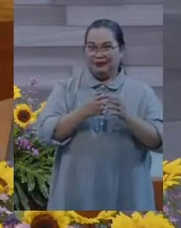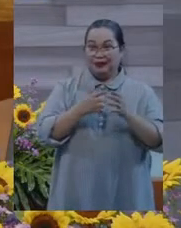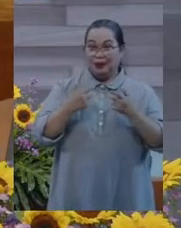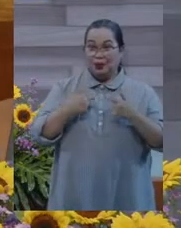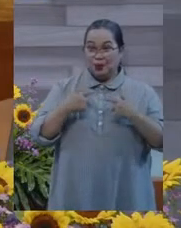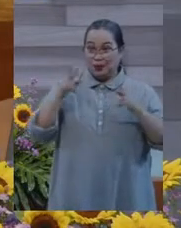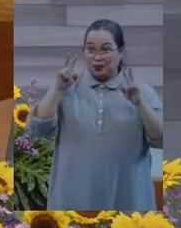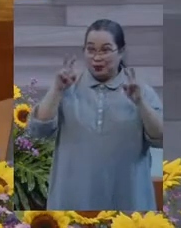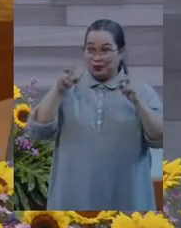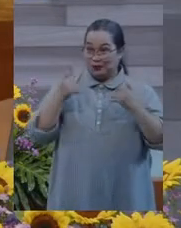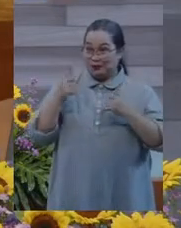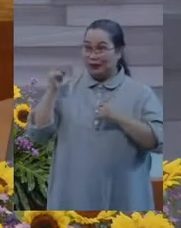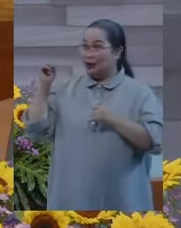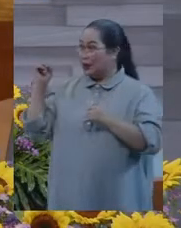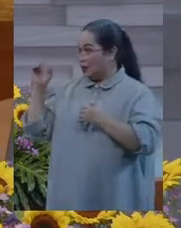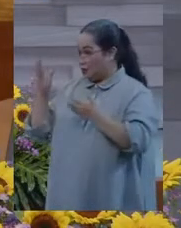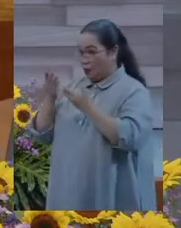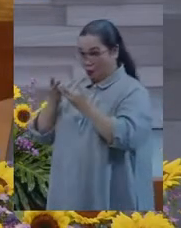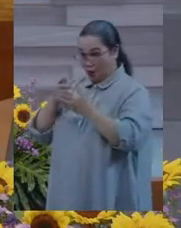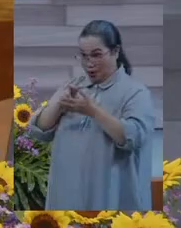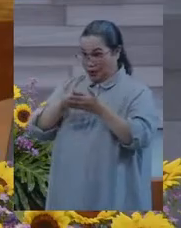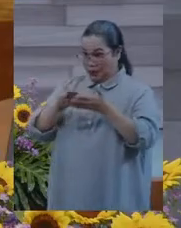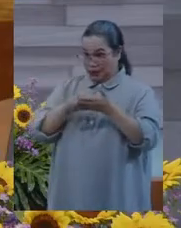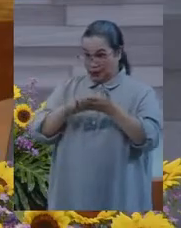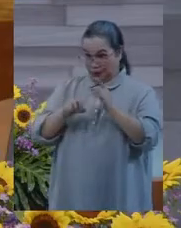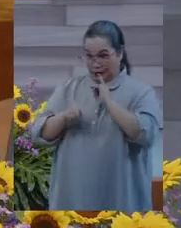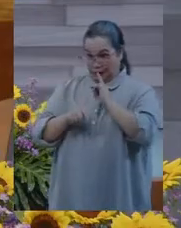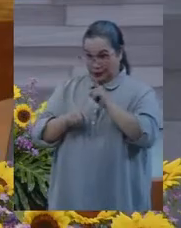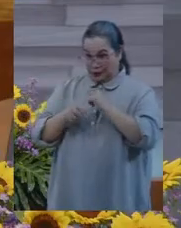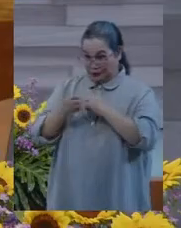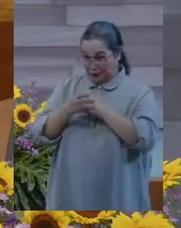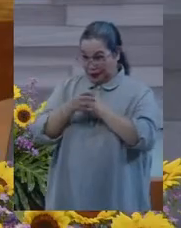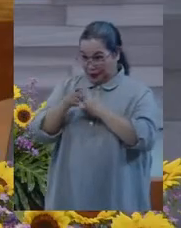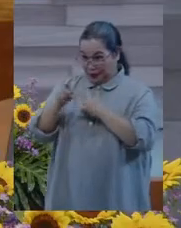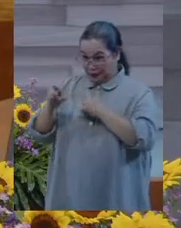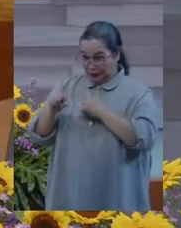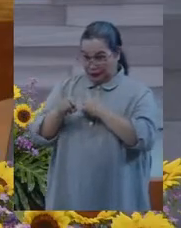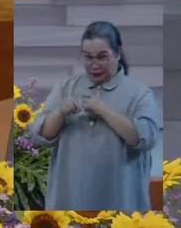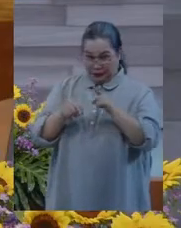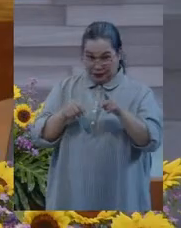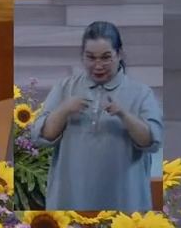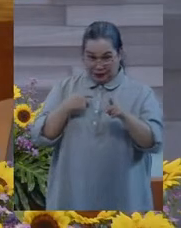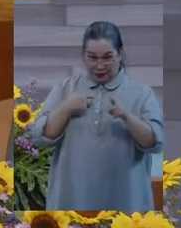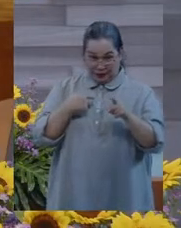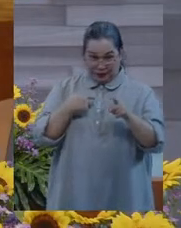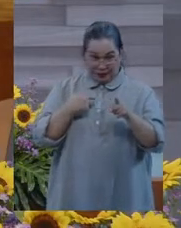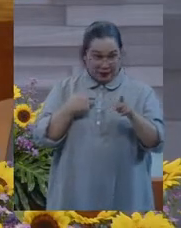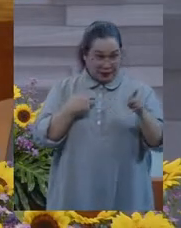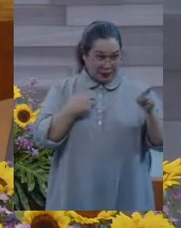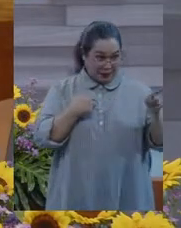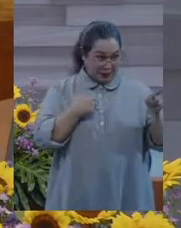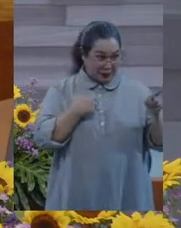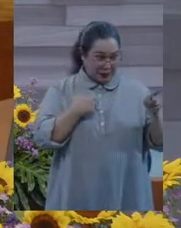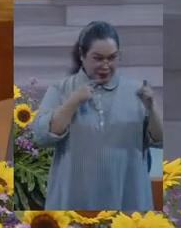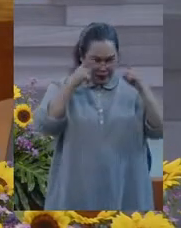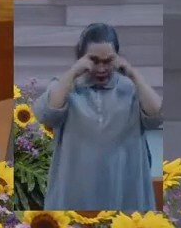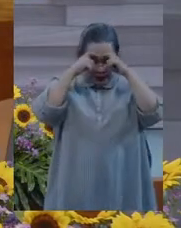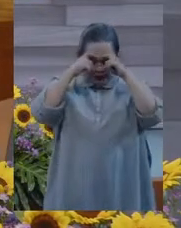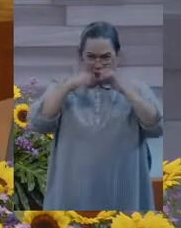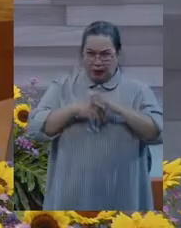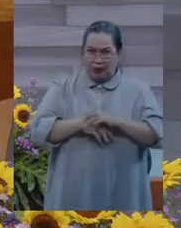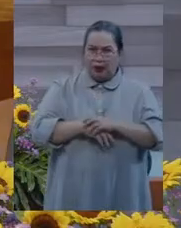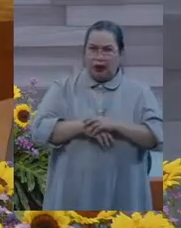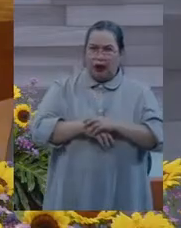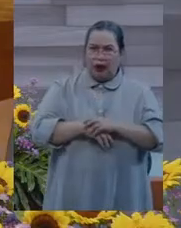ngayong hapong ito. Nung binasa ko po, natitiyak ko na maaari pong kayo'y napakunot. No?